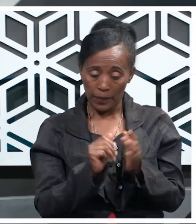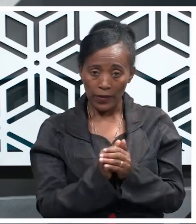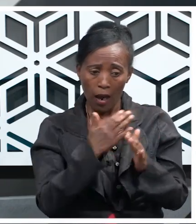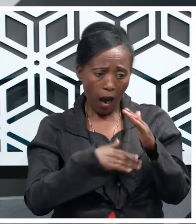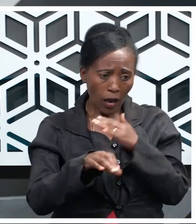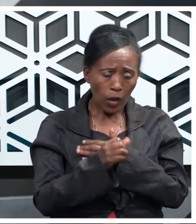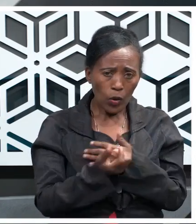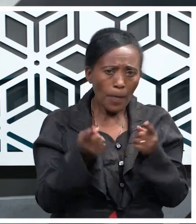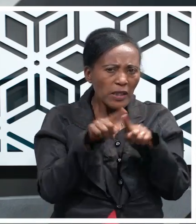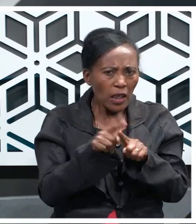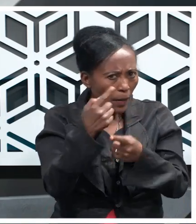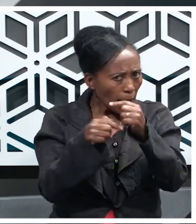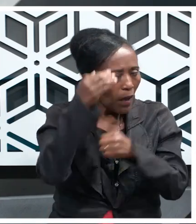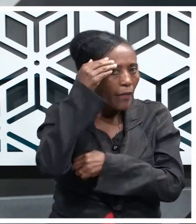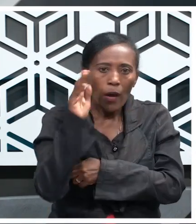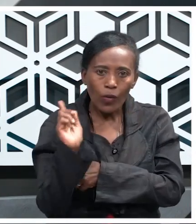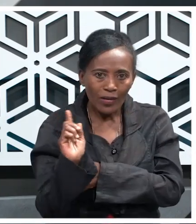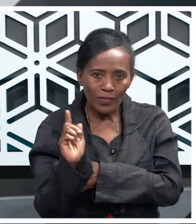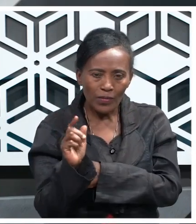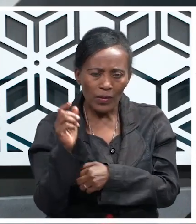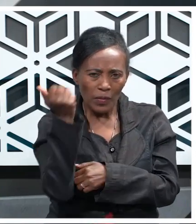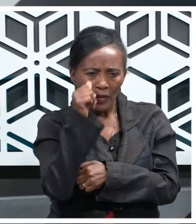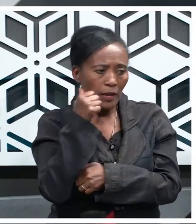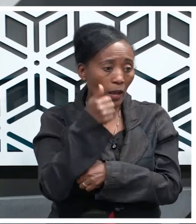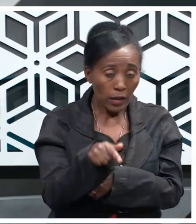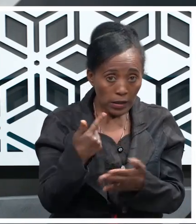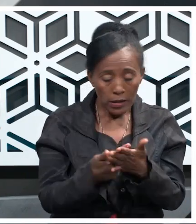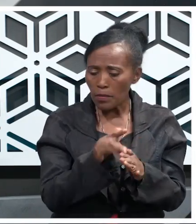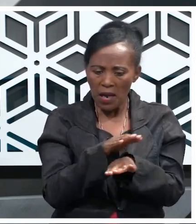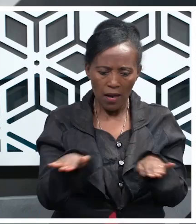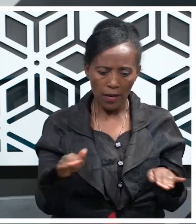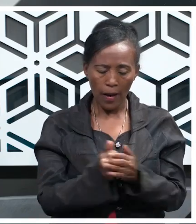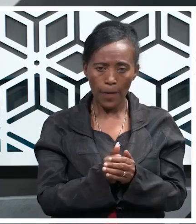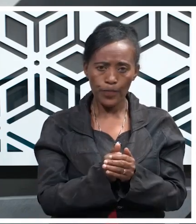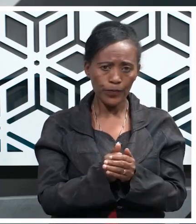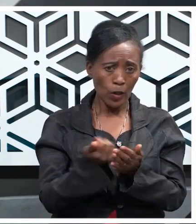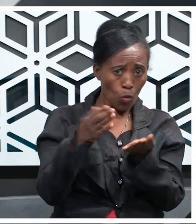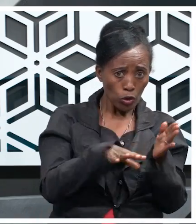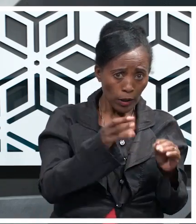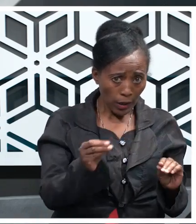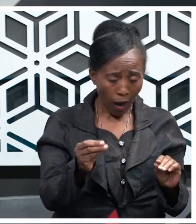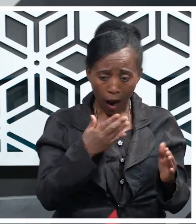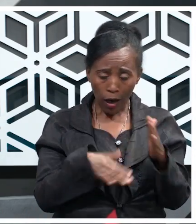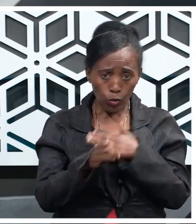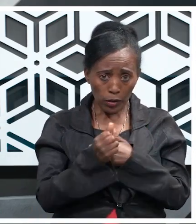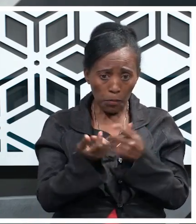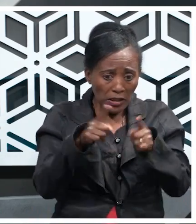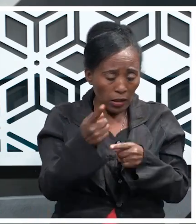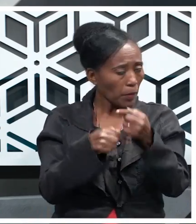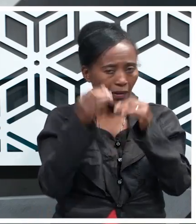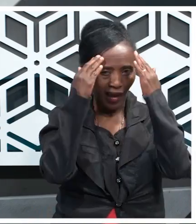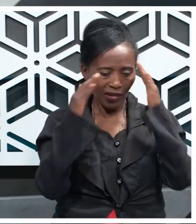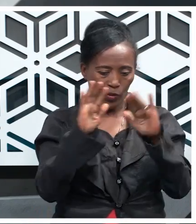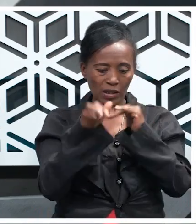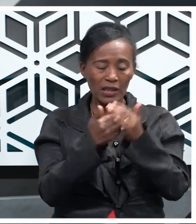የለብኝም አካል ጉዳት መቼ እንደሚፈጠር አታውቂውም ታሪሁ ነጋና we don't know በቃ ሞትና አካል ጉዳትን መቼ እንደሚከሰት